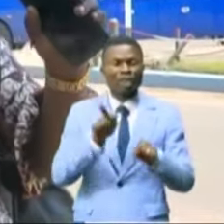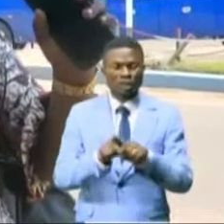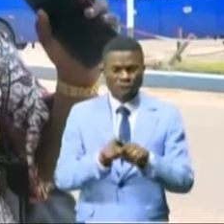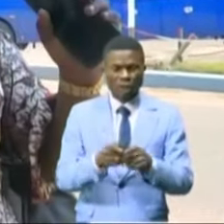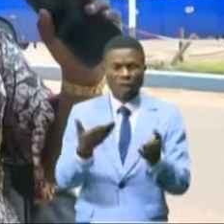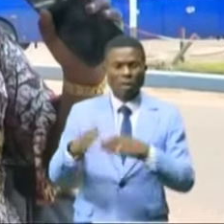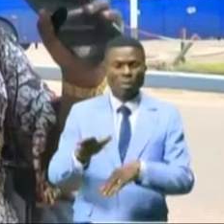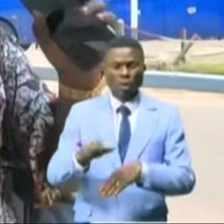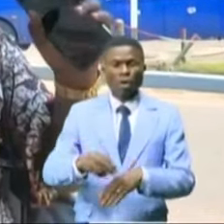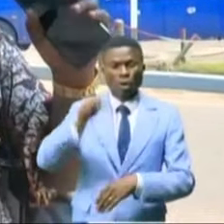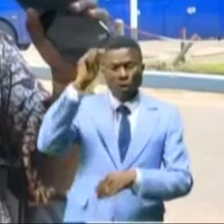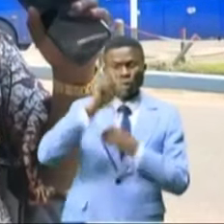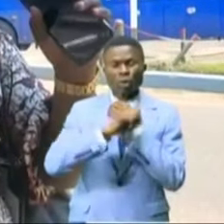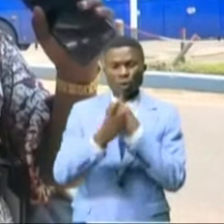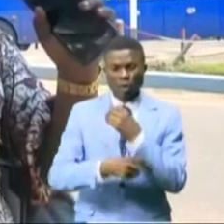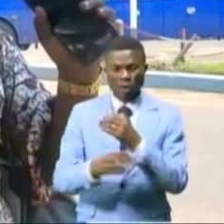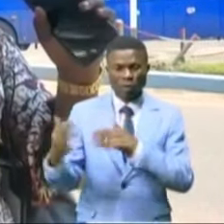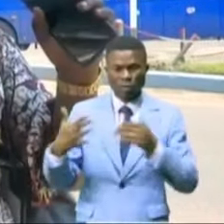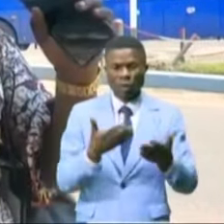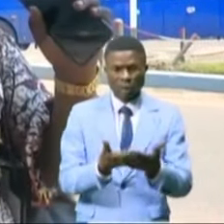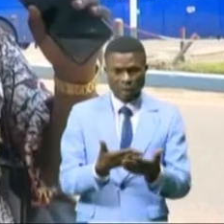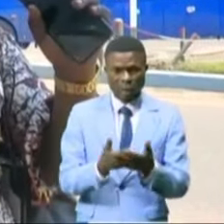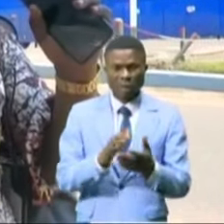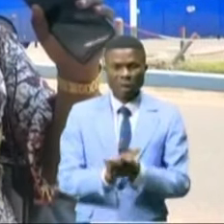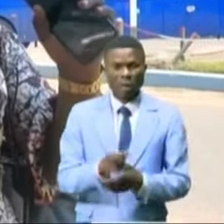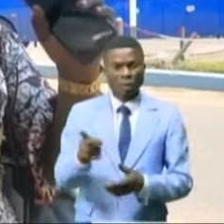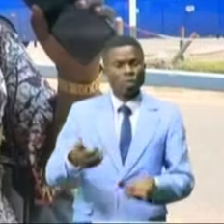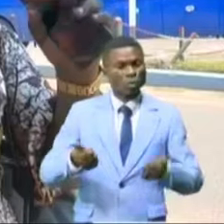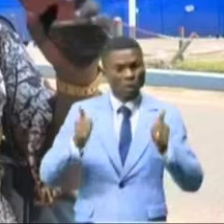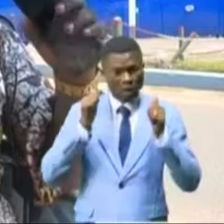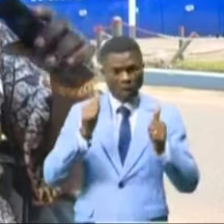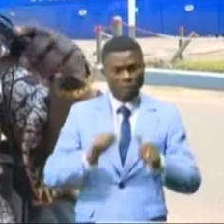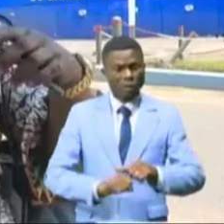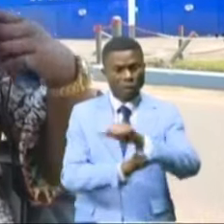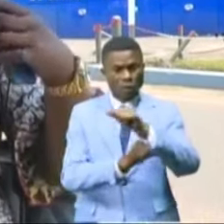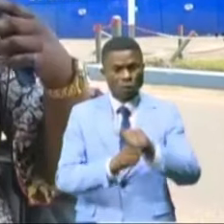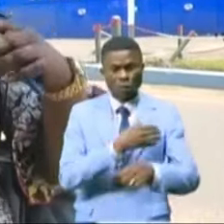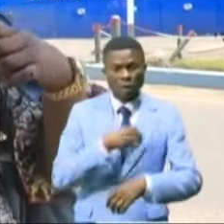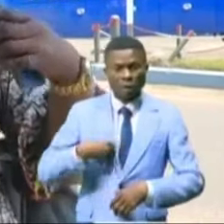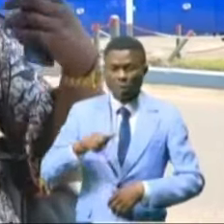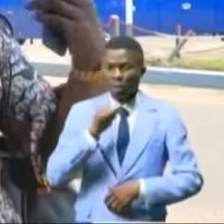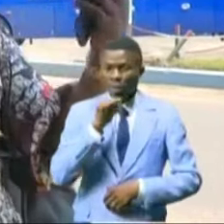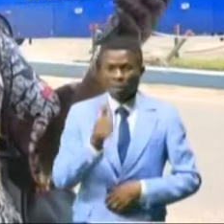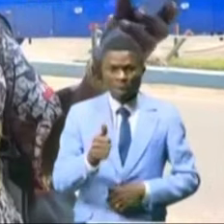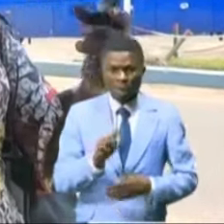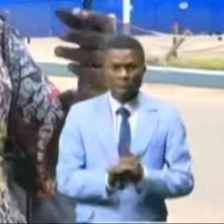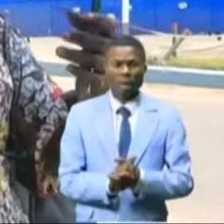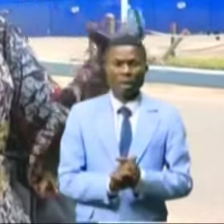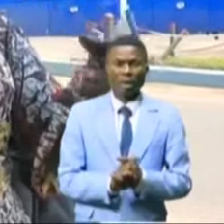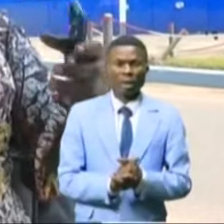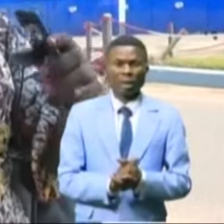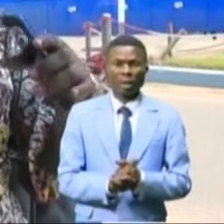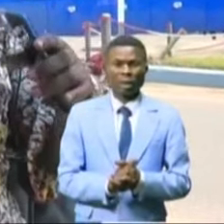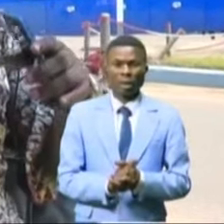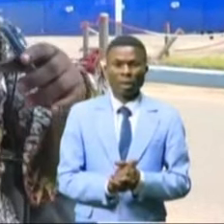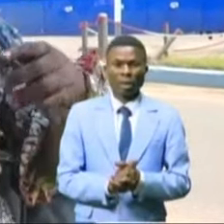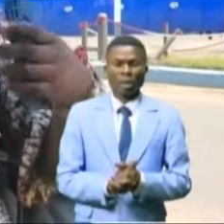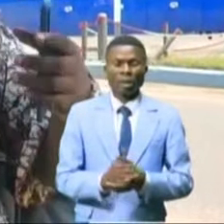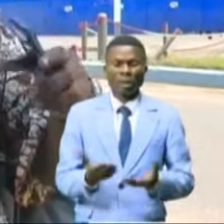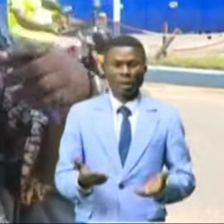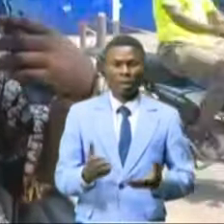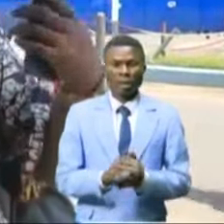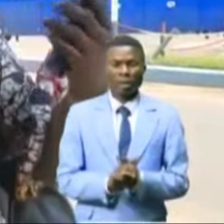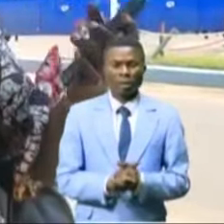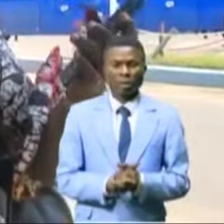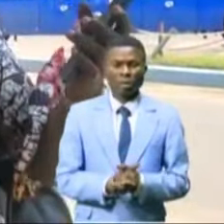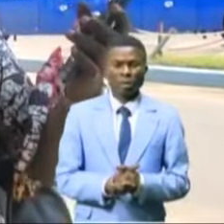de risques. Pourquoi tu n'as pas voulu les soutenir? Non, non, je participe de leur malheur. Et